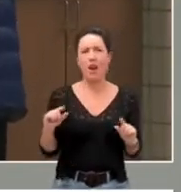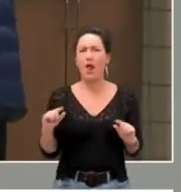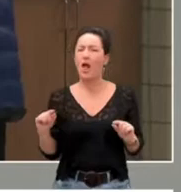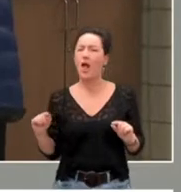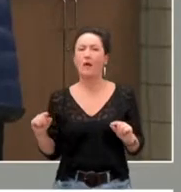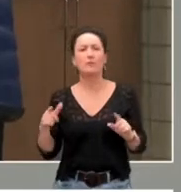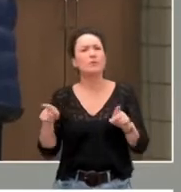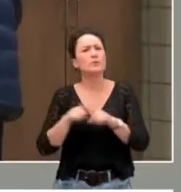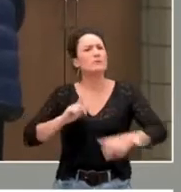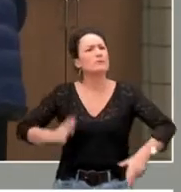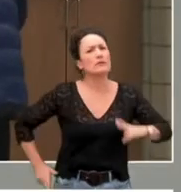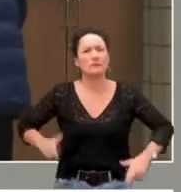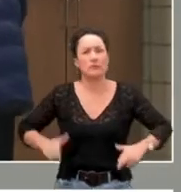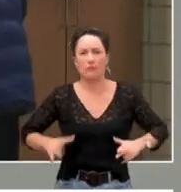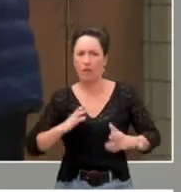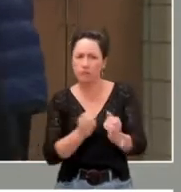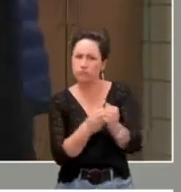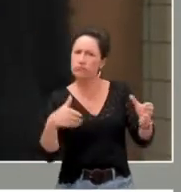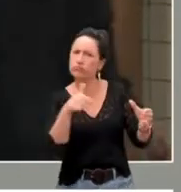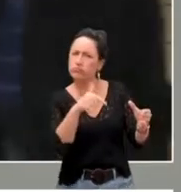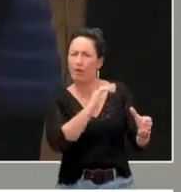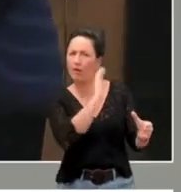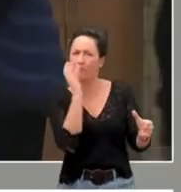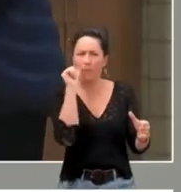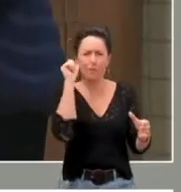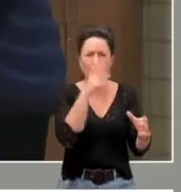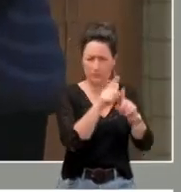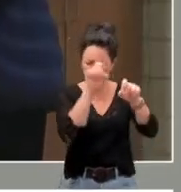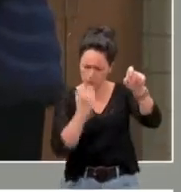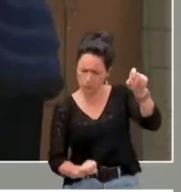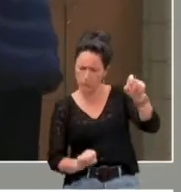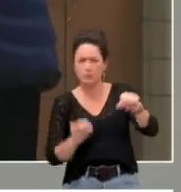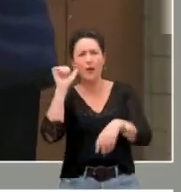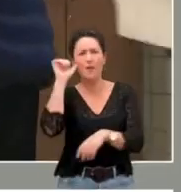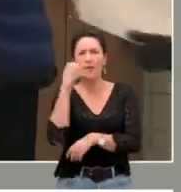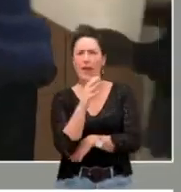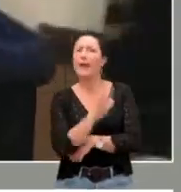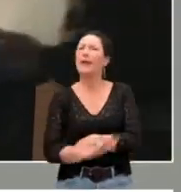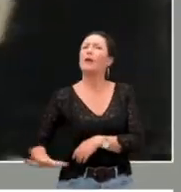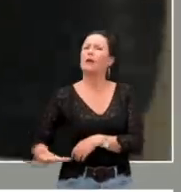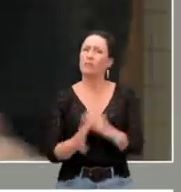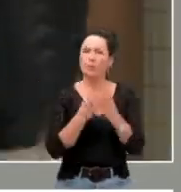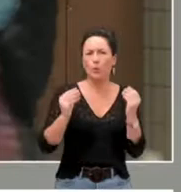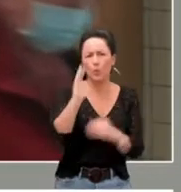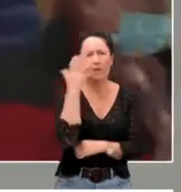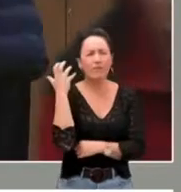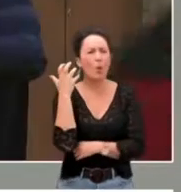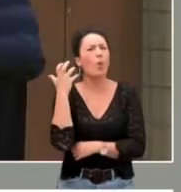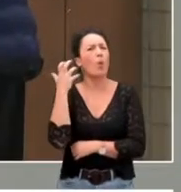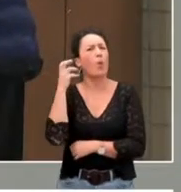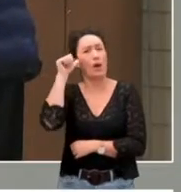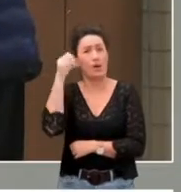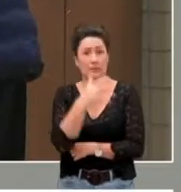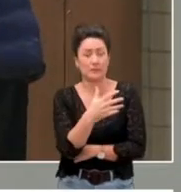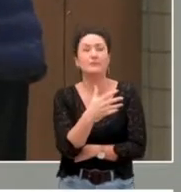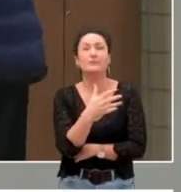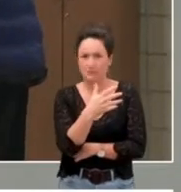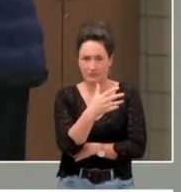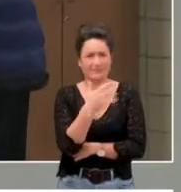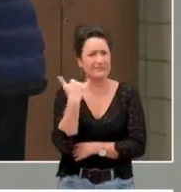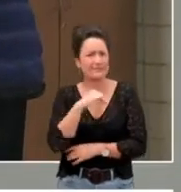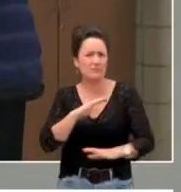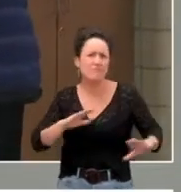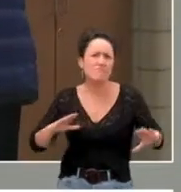Au Texas, vous avez une communauté afro-américaine. Dans le sud des États-Unis, vous avez une communauté afro-américaine qui est importante. Il suffirait qu'elle se